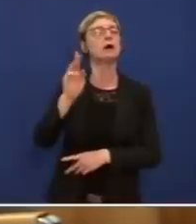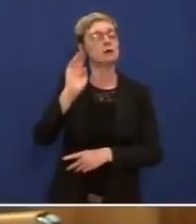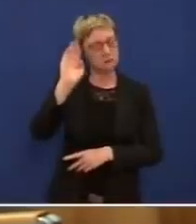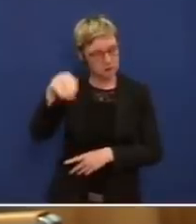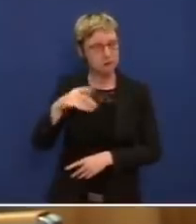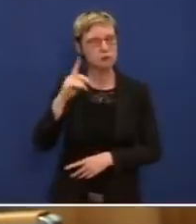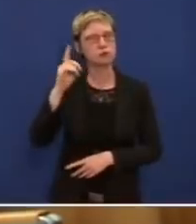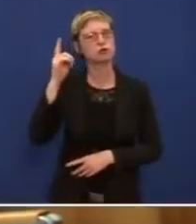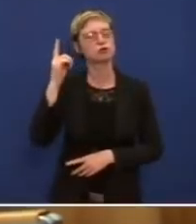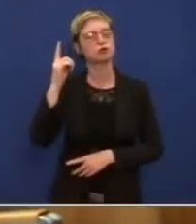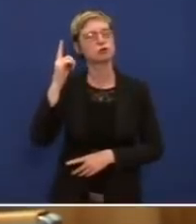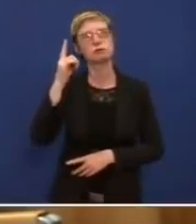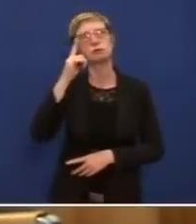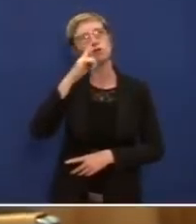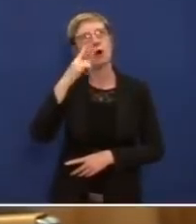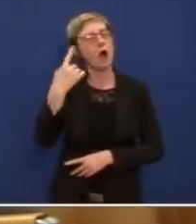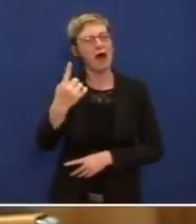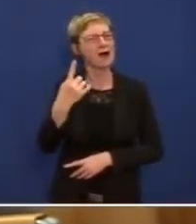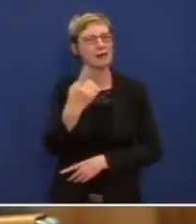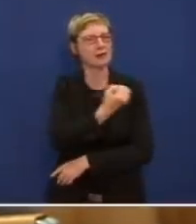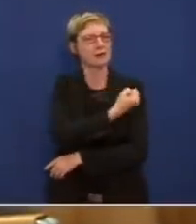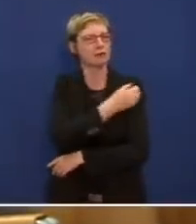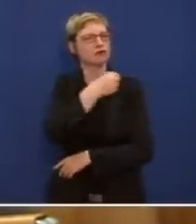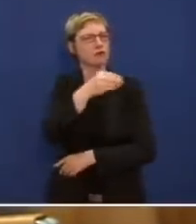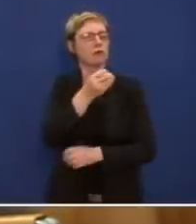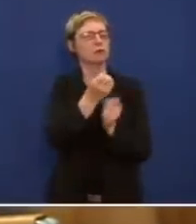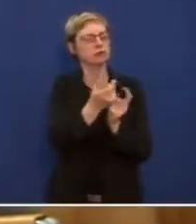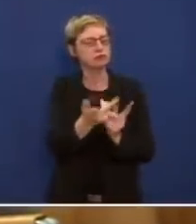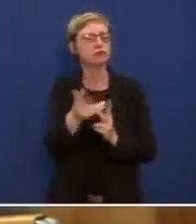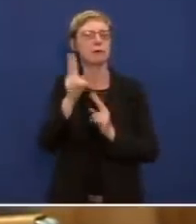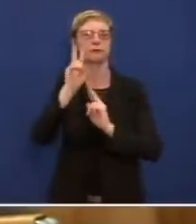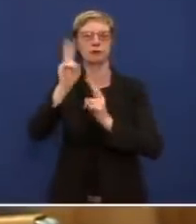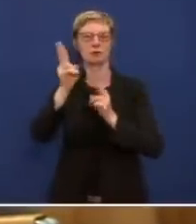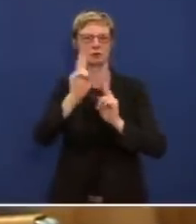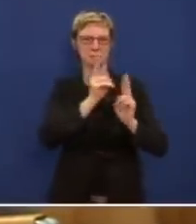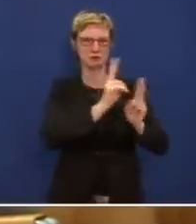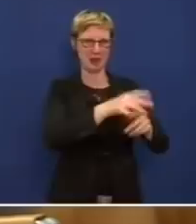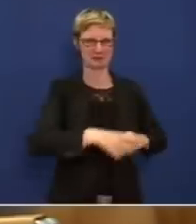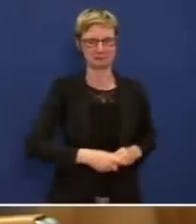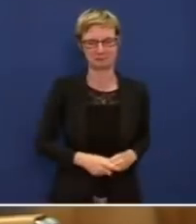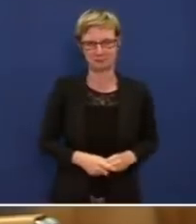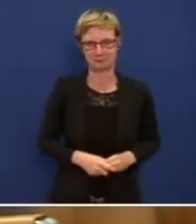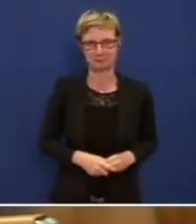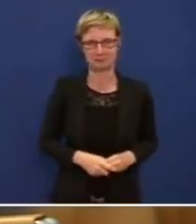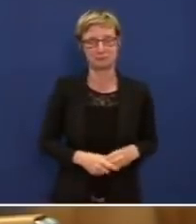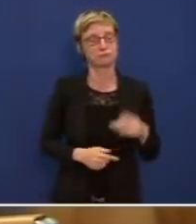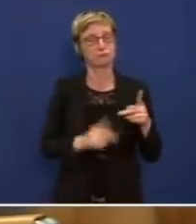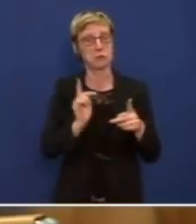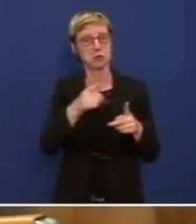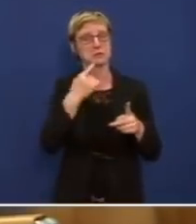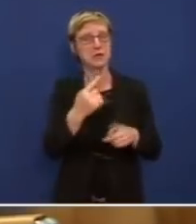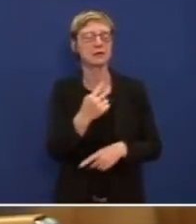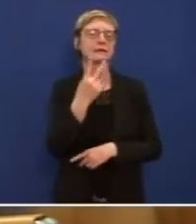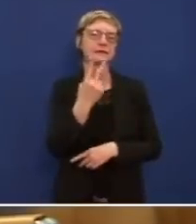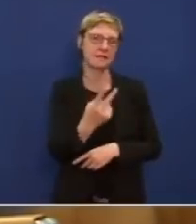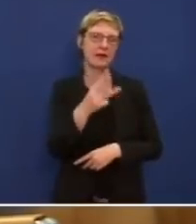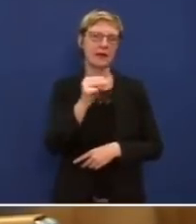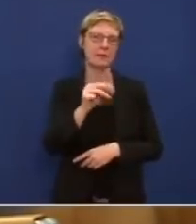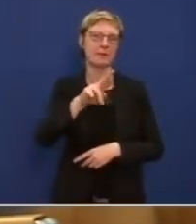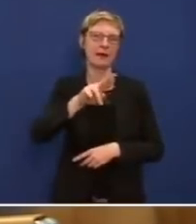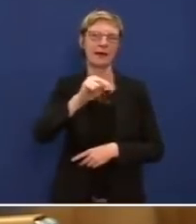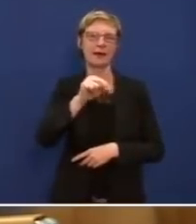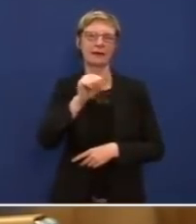man nicht nur auf einen Impfstoff setzt, sondern auf mehrere. Ich hätte ganz gerne von Ihnen gewusst, weil Sie ja gesagt haben,